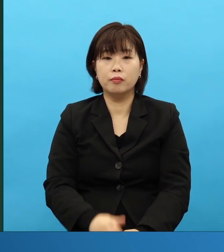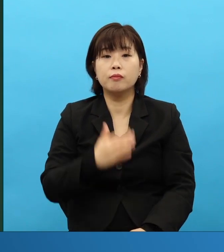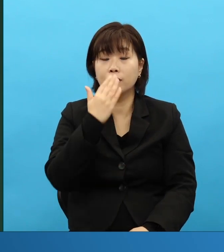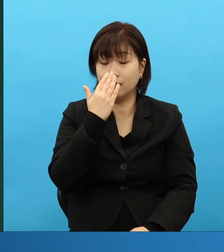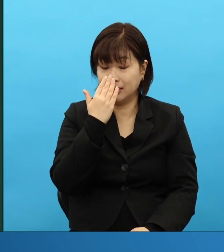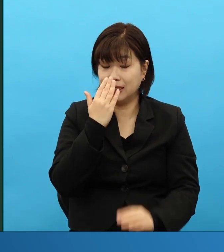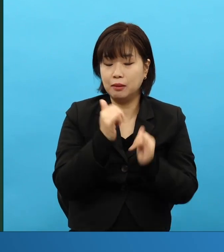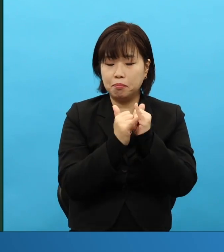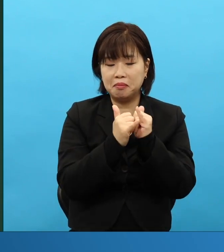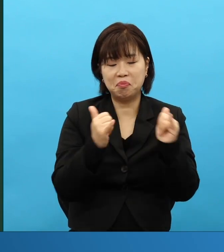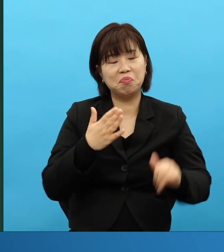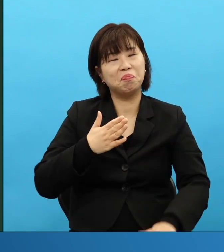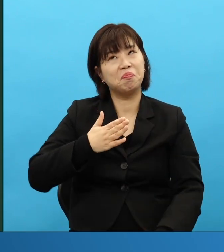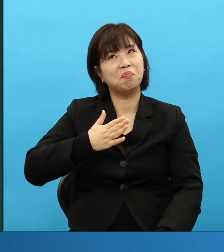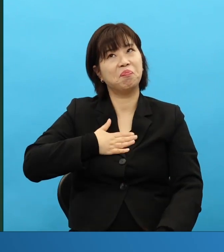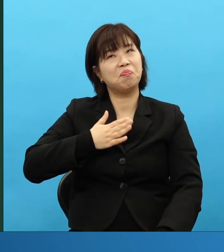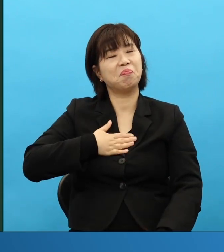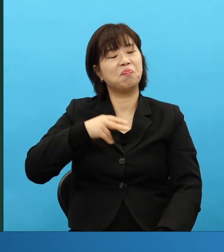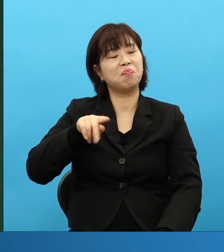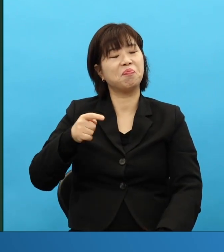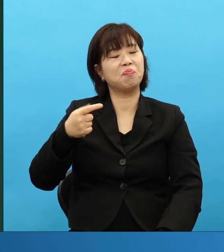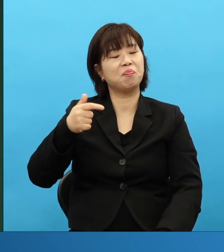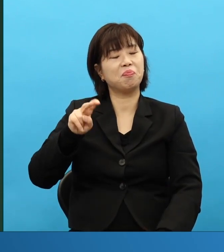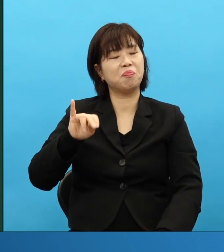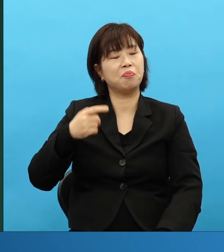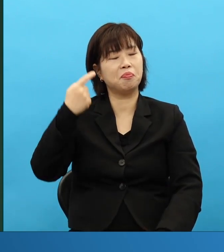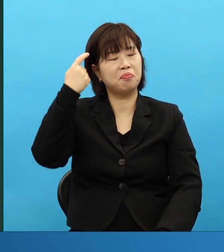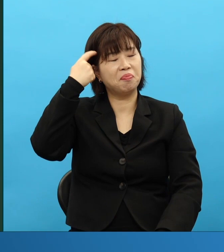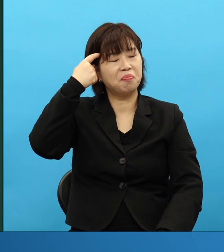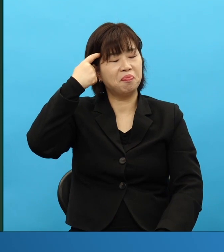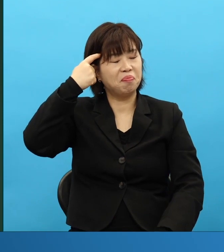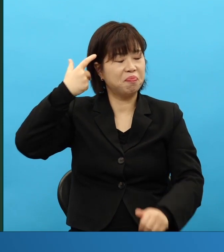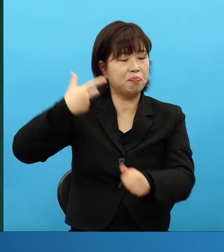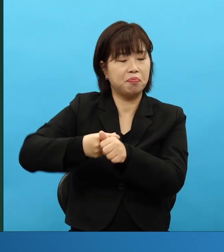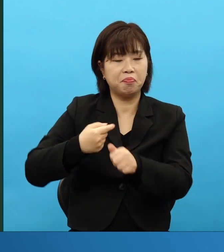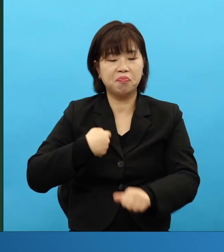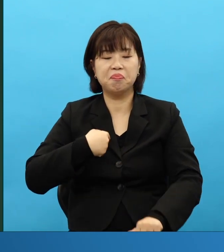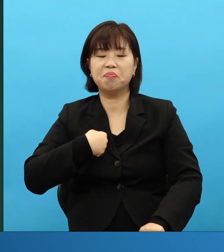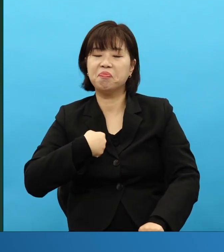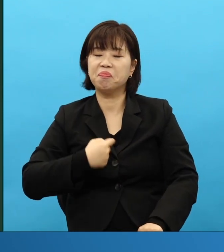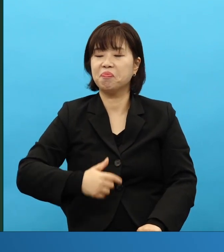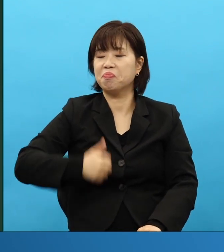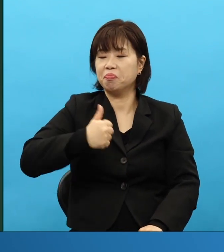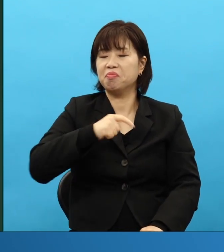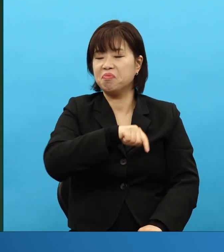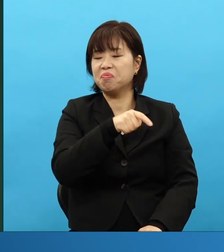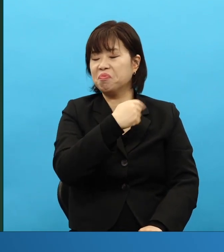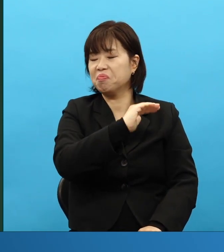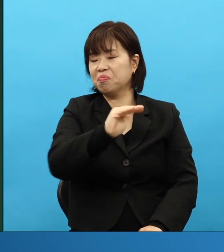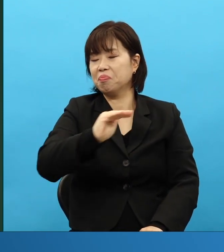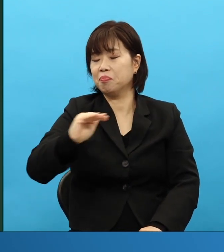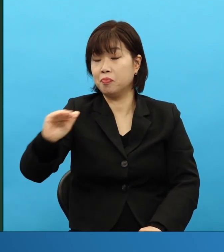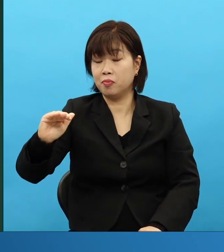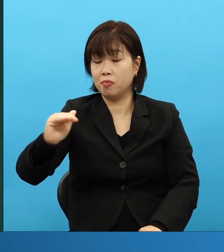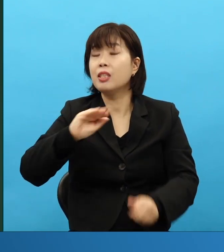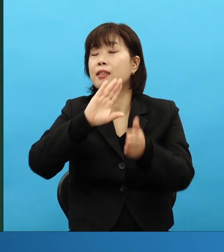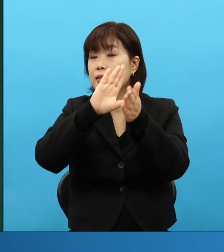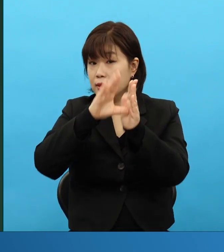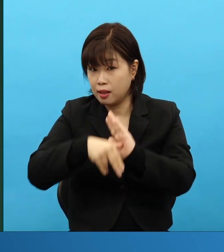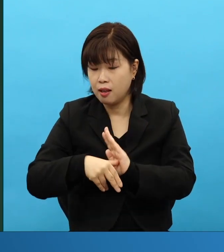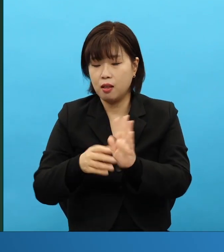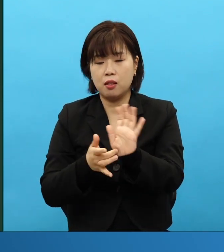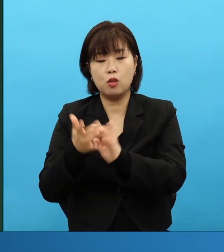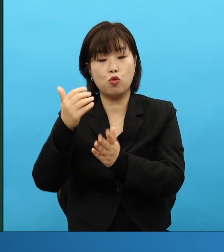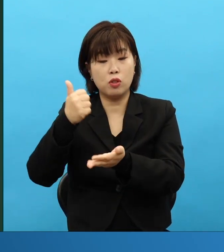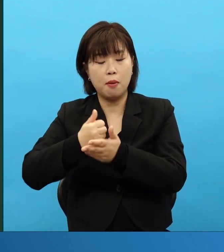뒤에 있을 걸 영원히 있을 걸 얘기하시다니까. While the Jews here were stuck on being the holy people and the Gentiles, we saw Jesus spoke about things that will